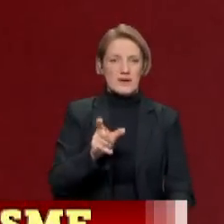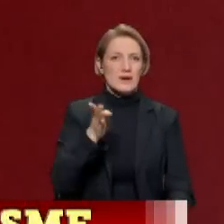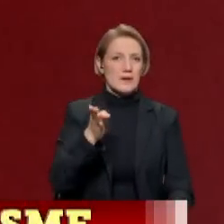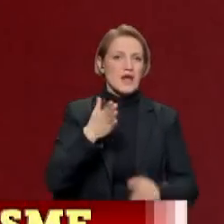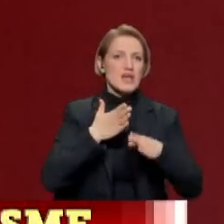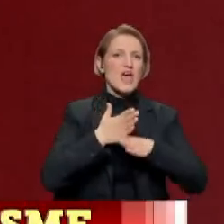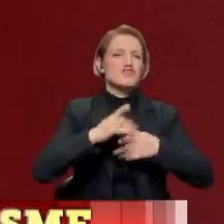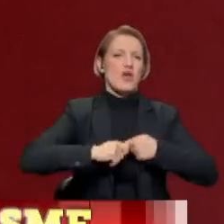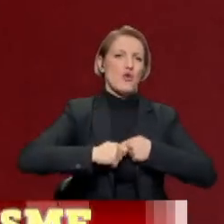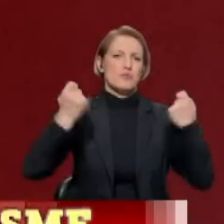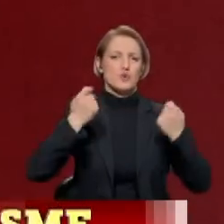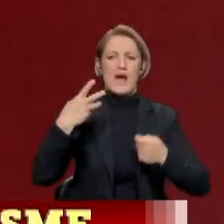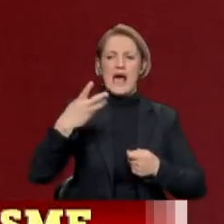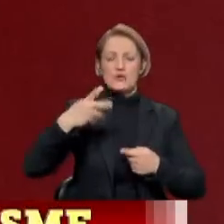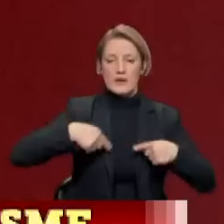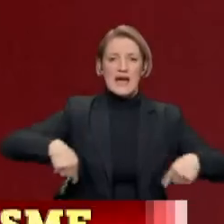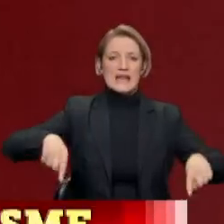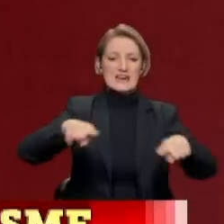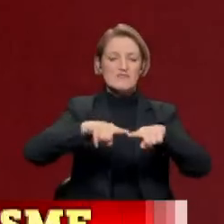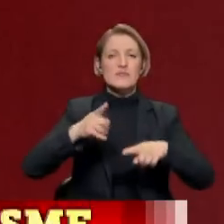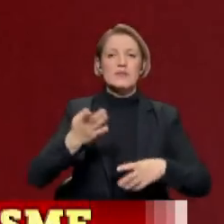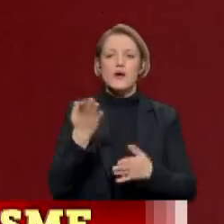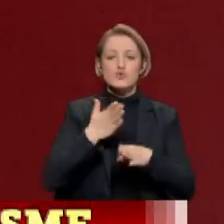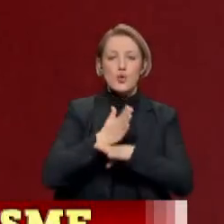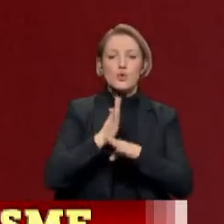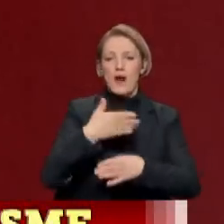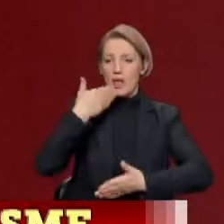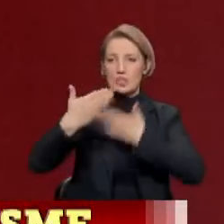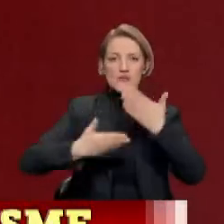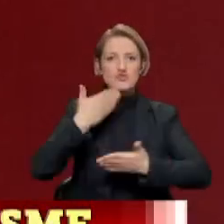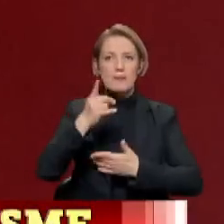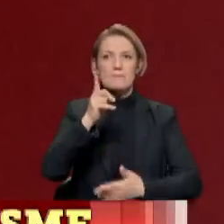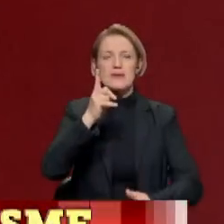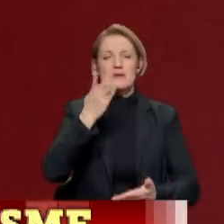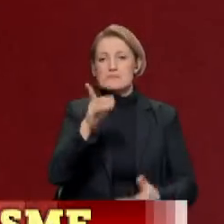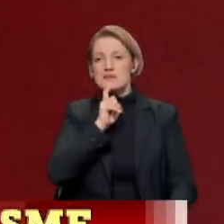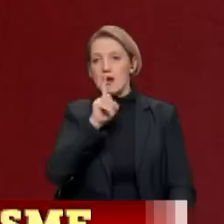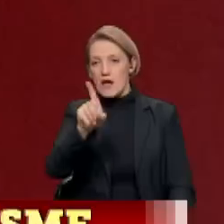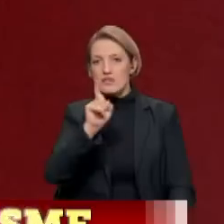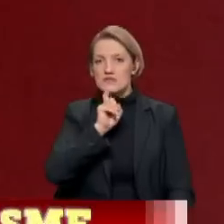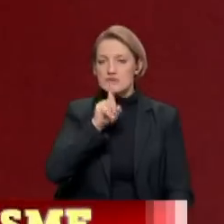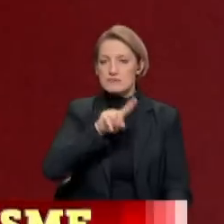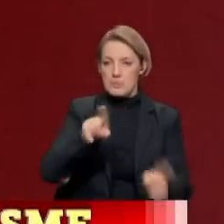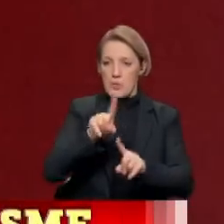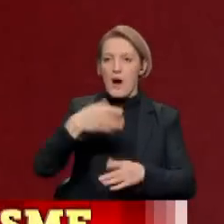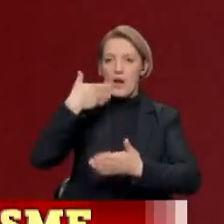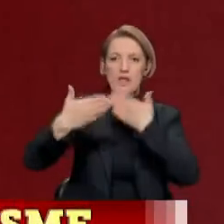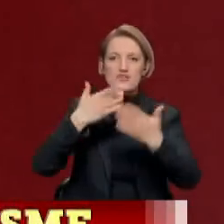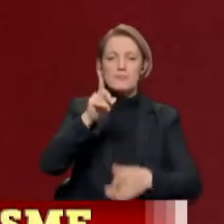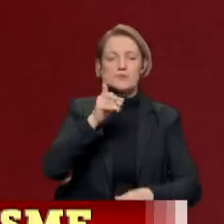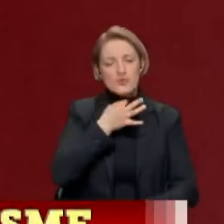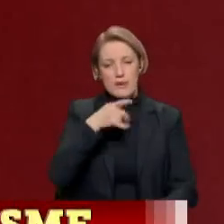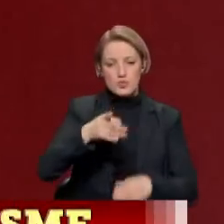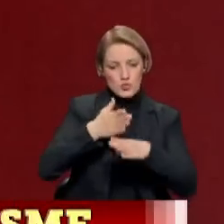koptu. Etrafında Erdoğan'a doğruları söyleyecek, gerçekleri söyleyecek, bir dakika bu yanlıştır diyecek ya da bu doğrudur, lütfen